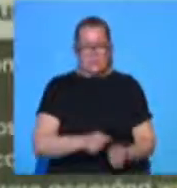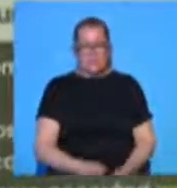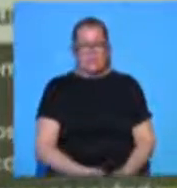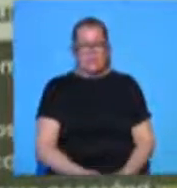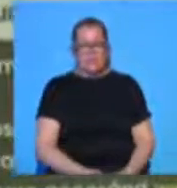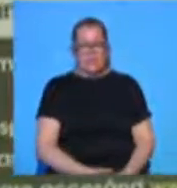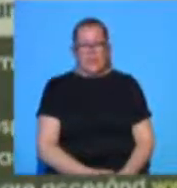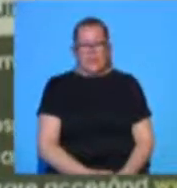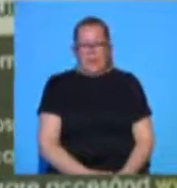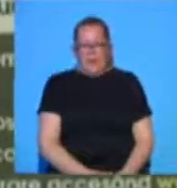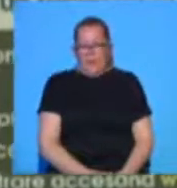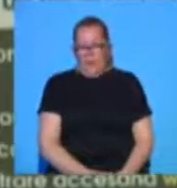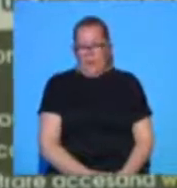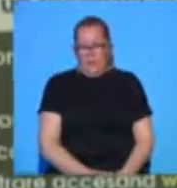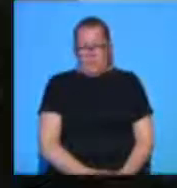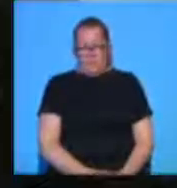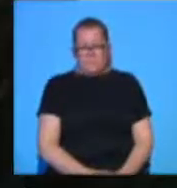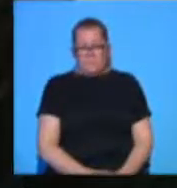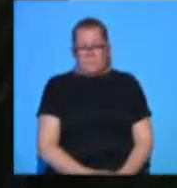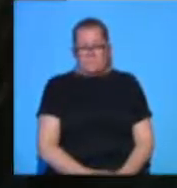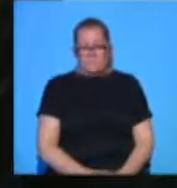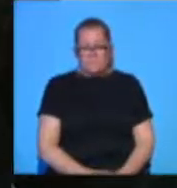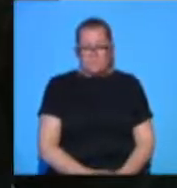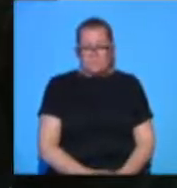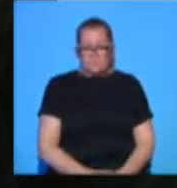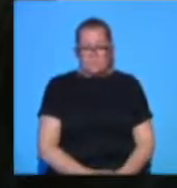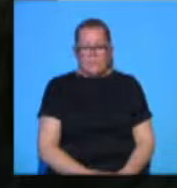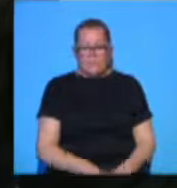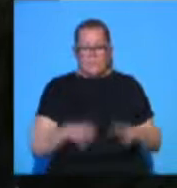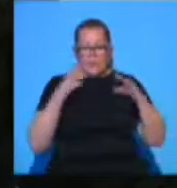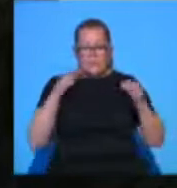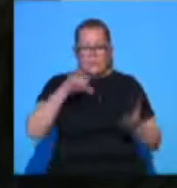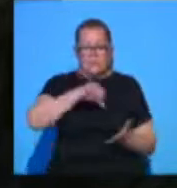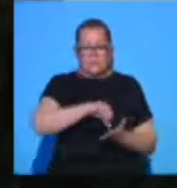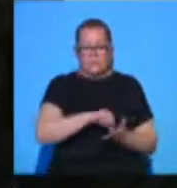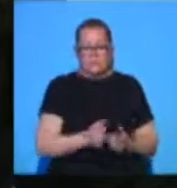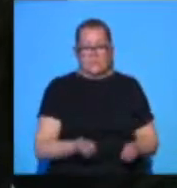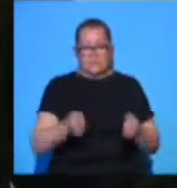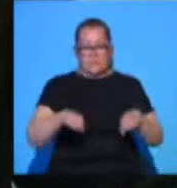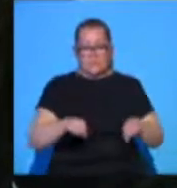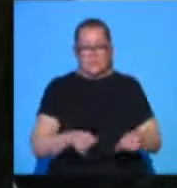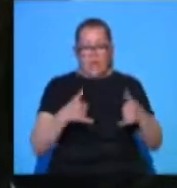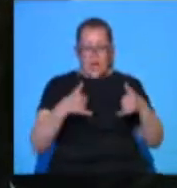centre s-au închis. La acest punct de recenzare a fost flux tot timpul.